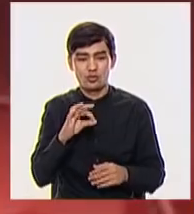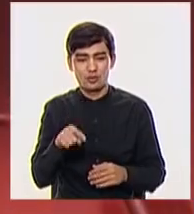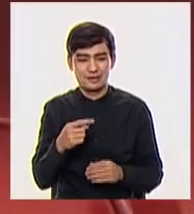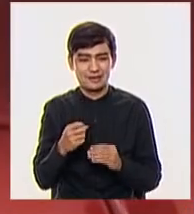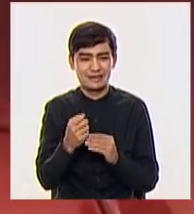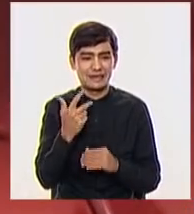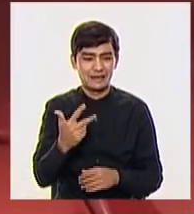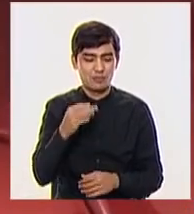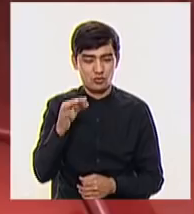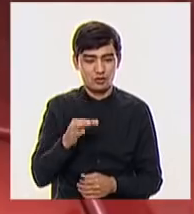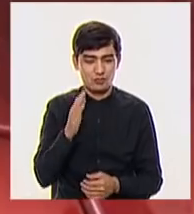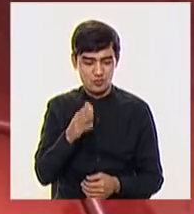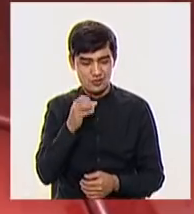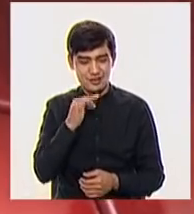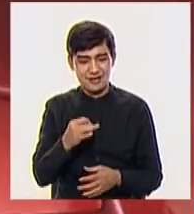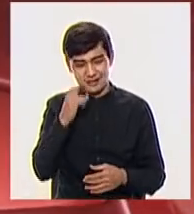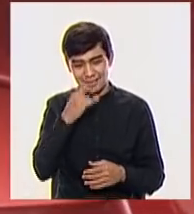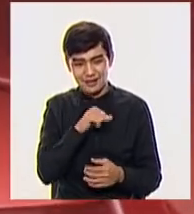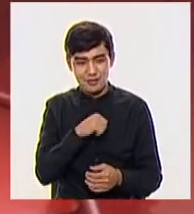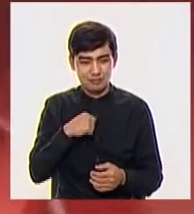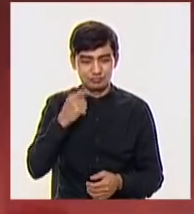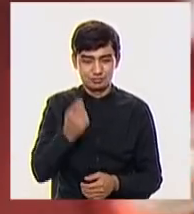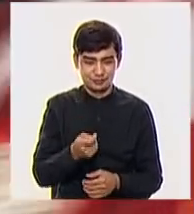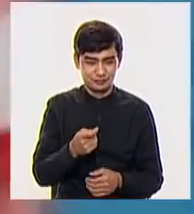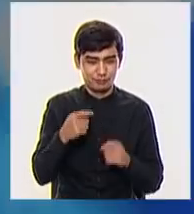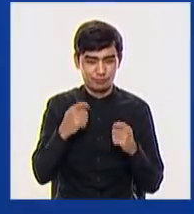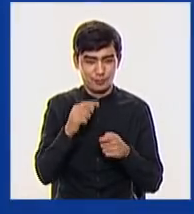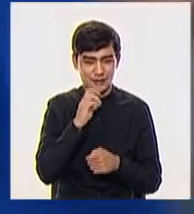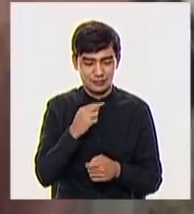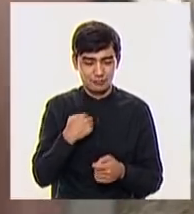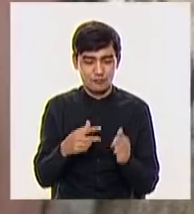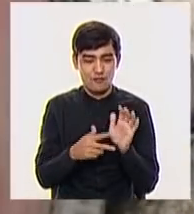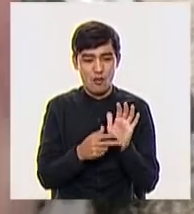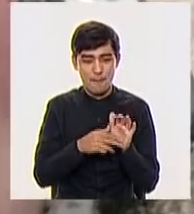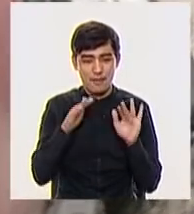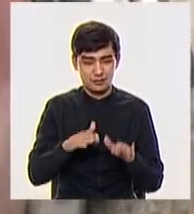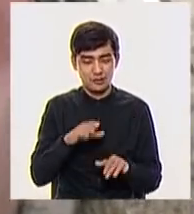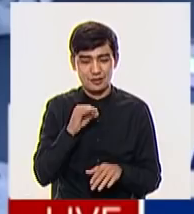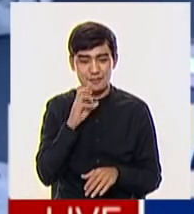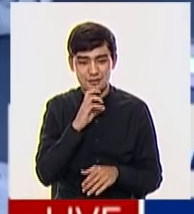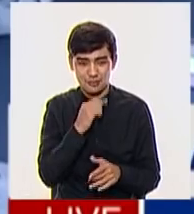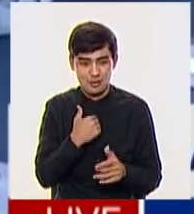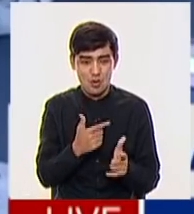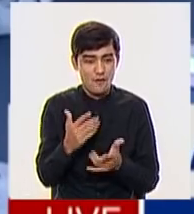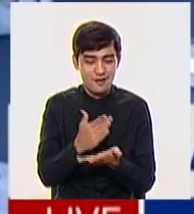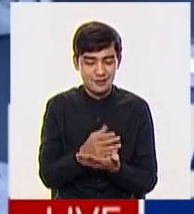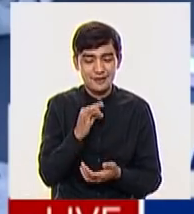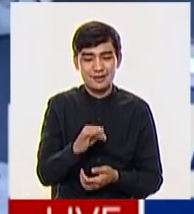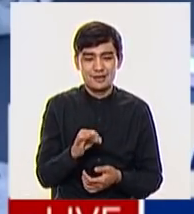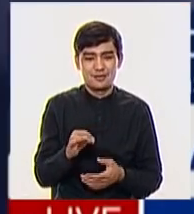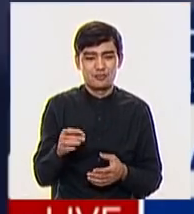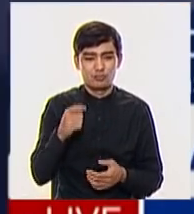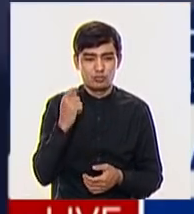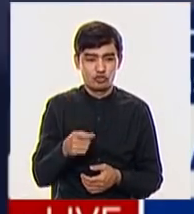0,12-0,13% ғана. Қазақстан әлемде ең арзан бензин сататын 8 елдің қатарында, тіпті дайын бензиніміз әлемдік нарықтағы шикі мұнайдан да